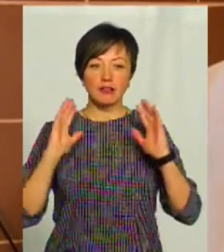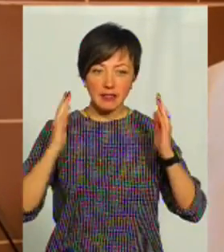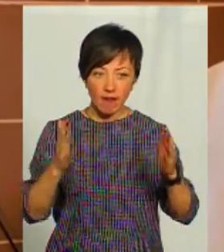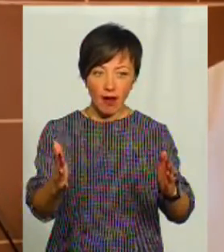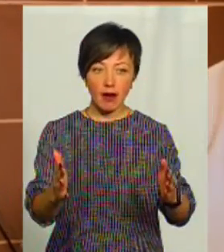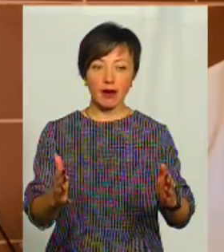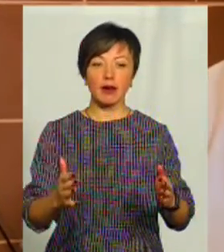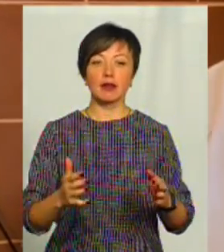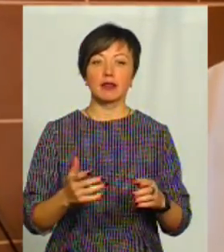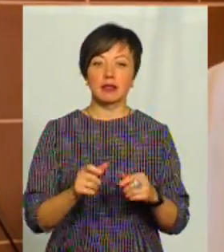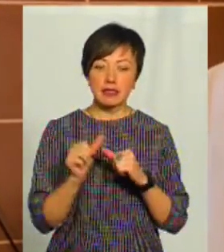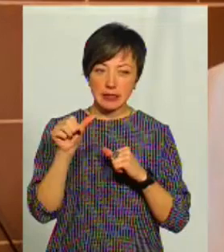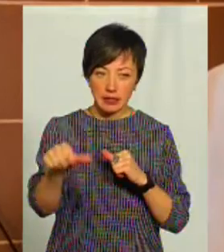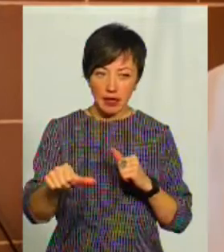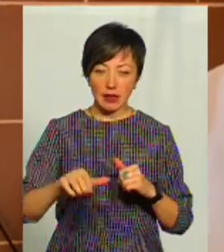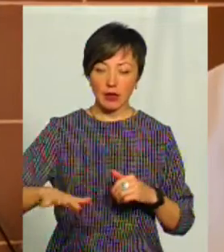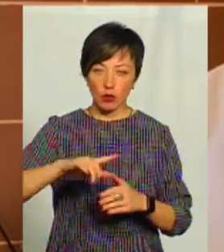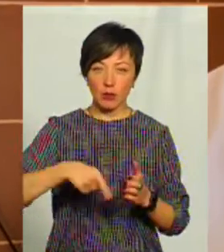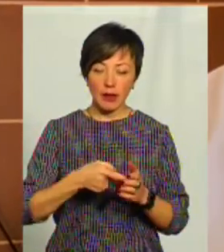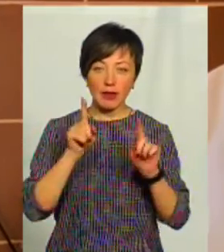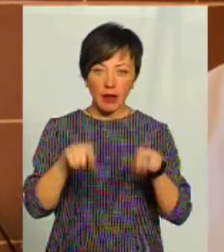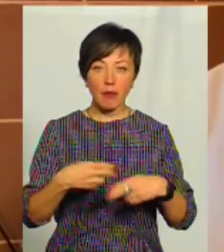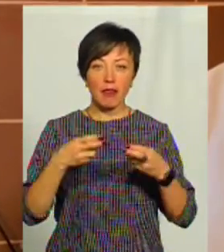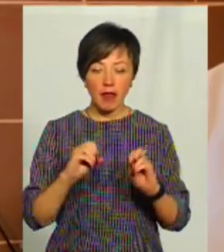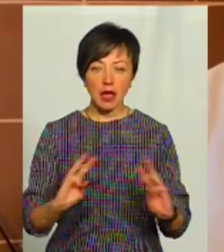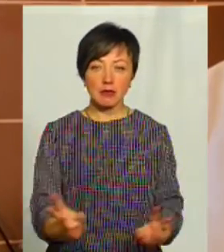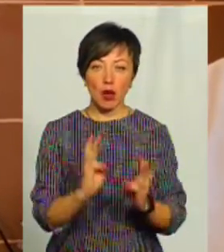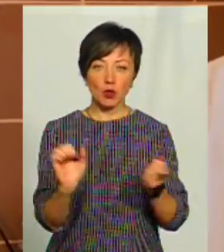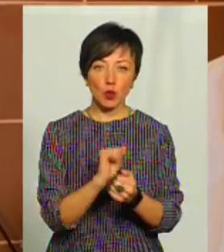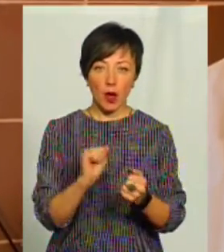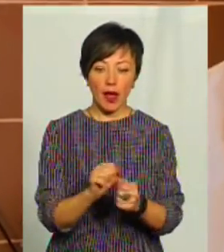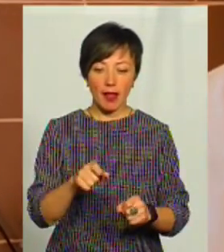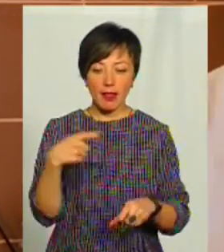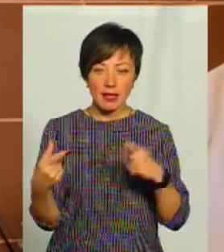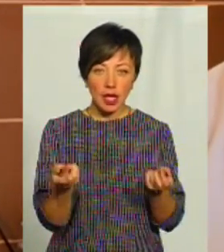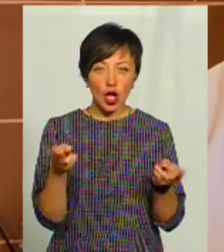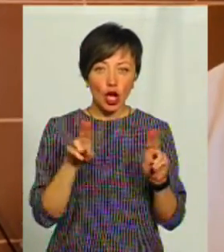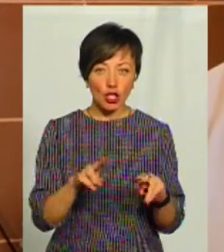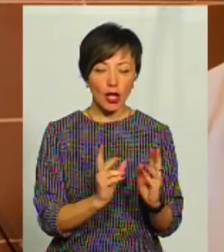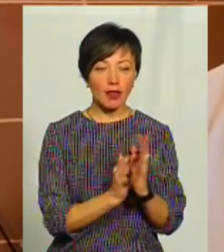скверах, за територією міста, там, де спалюють сухе листя і рештки трав.